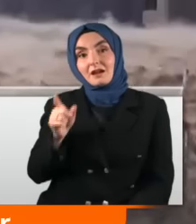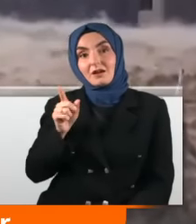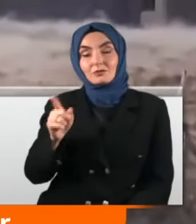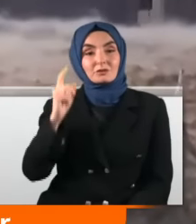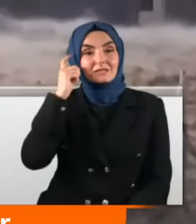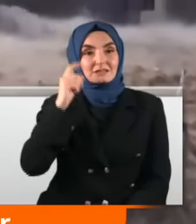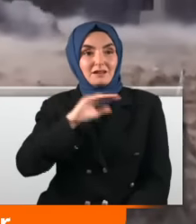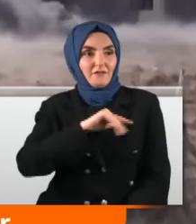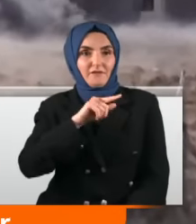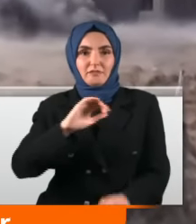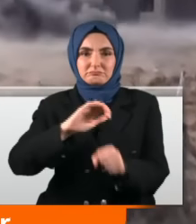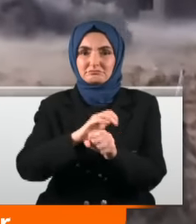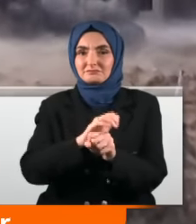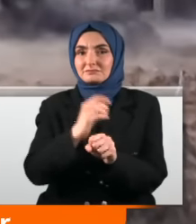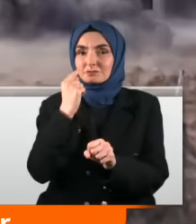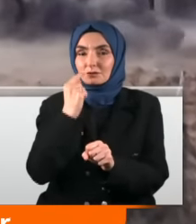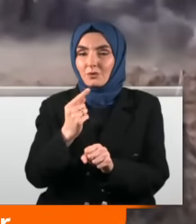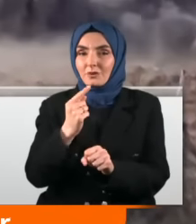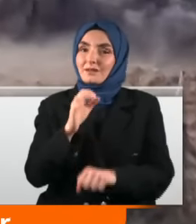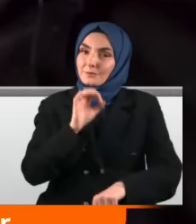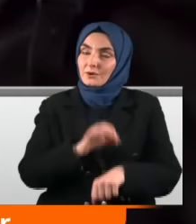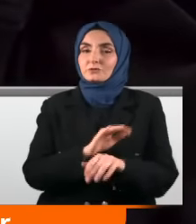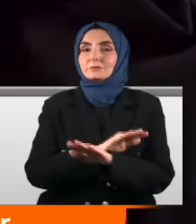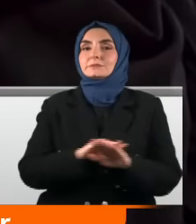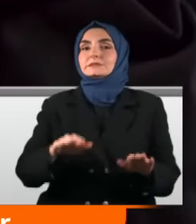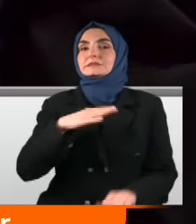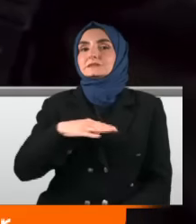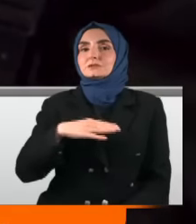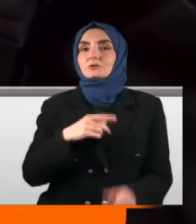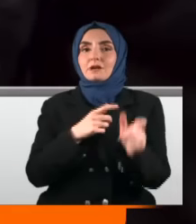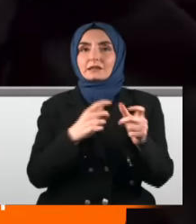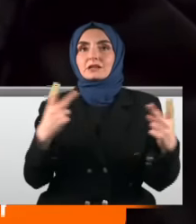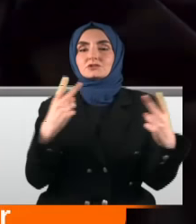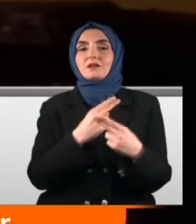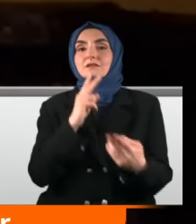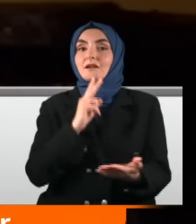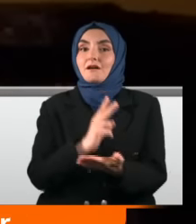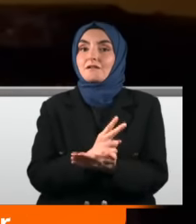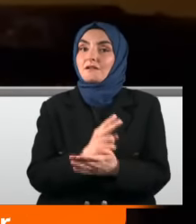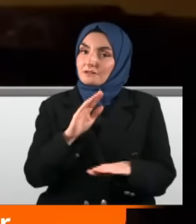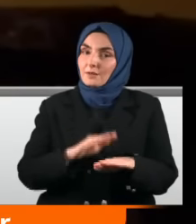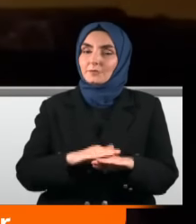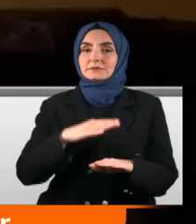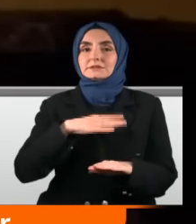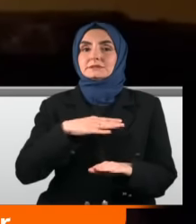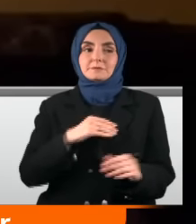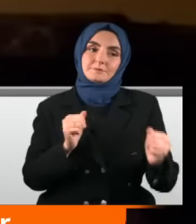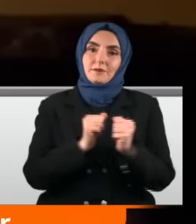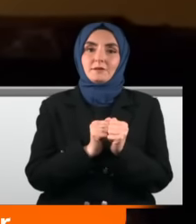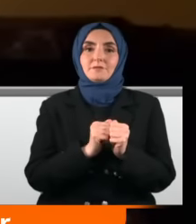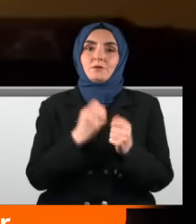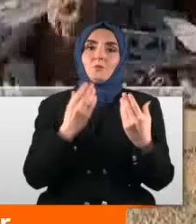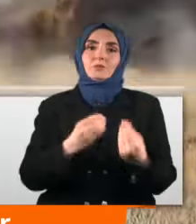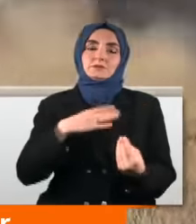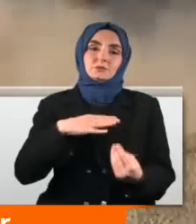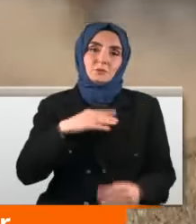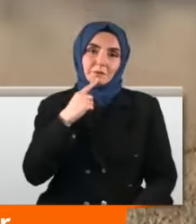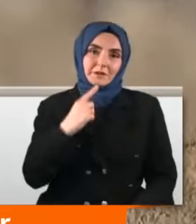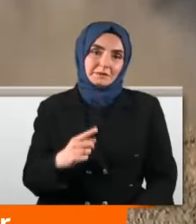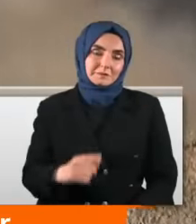yönelik saldırılarının bir an önce sonlandırılması ve ateşkes kararının uygulanması için birlik çağrısı yaptığı öğrenildi.